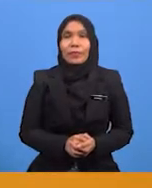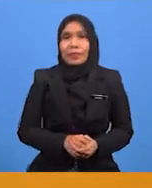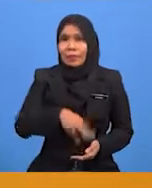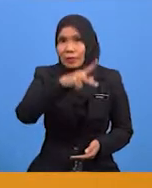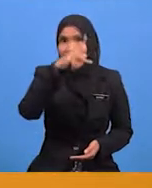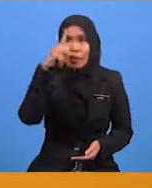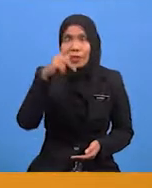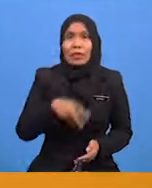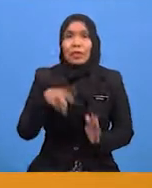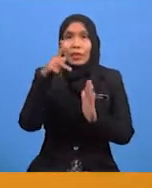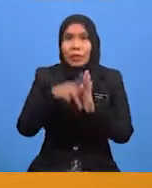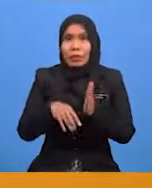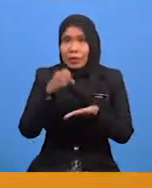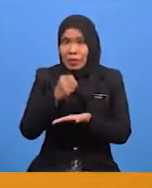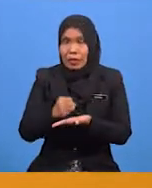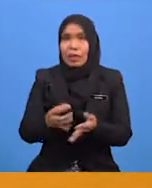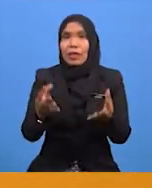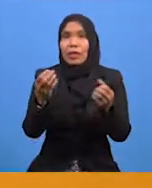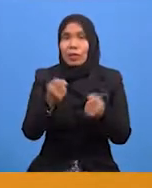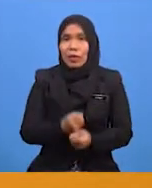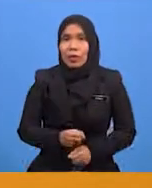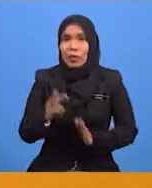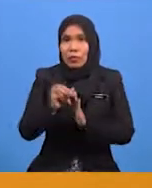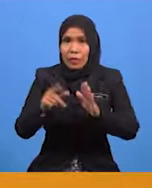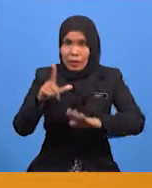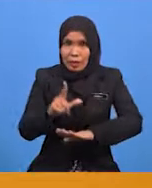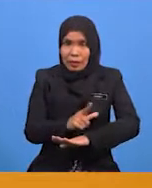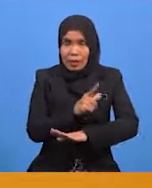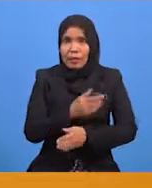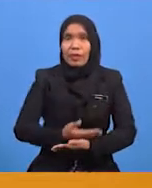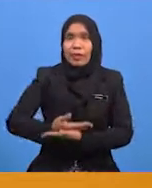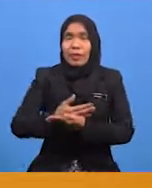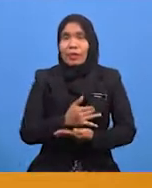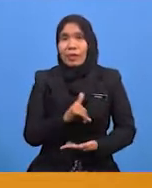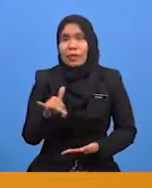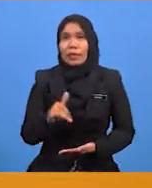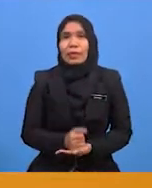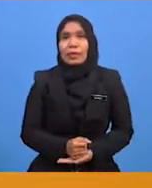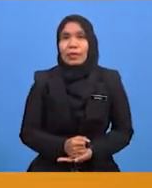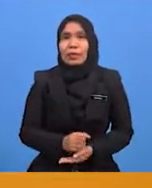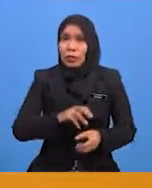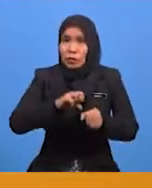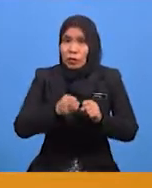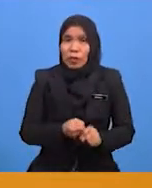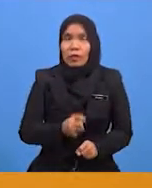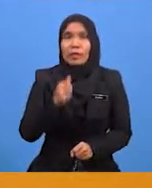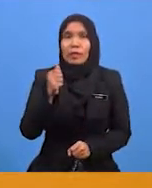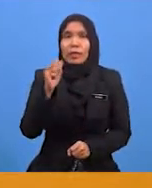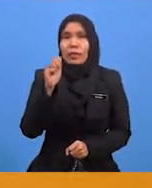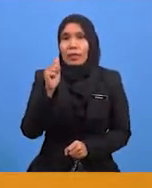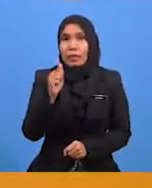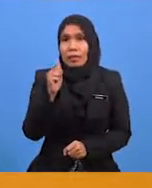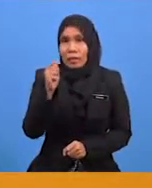kerana penyajak mahu melatih anaknya agar tabah menghadapi cabaran